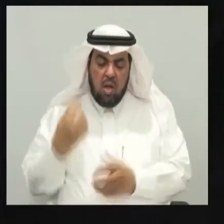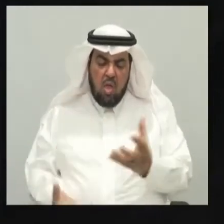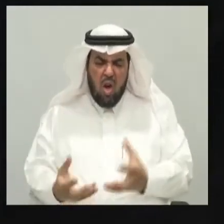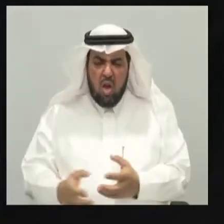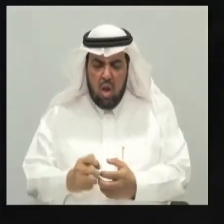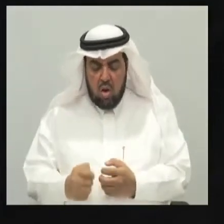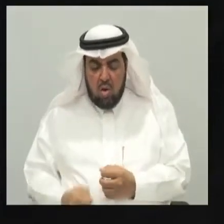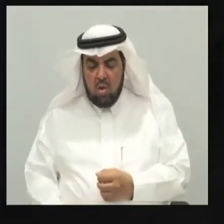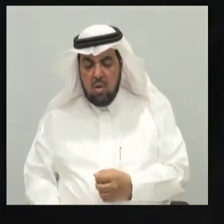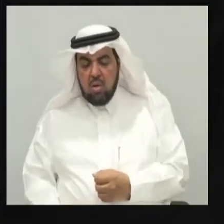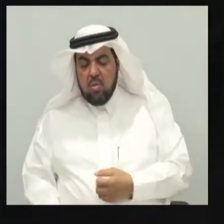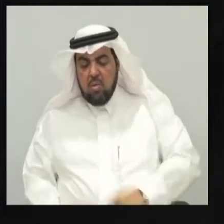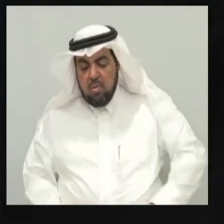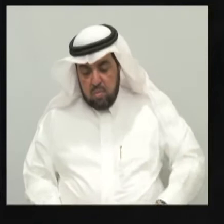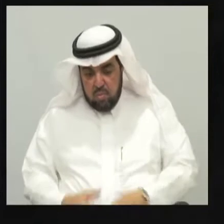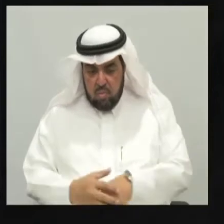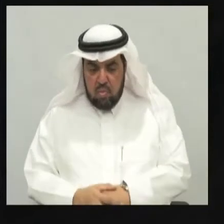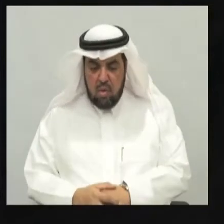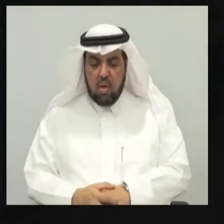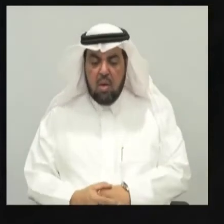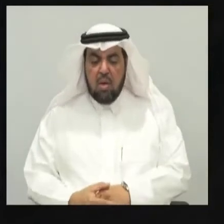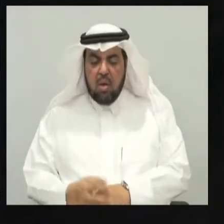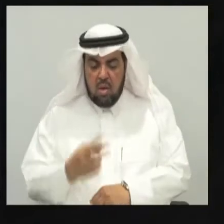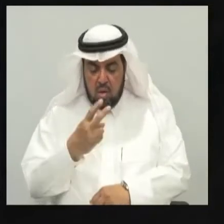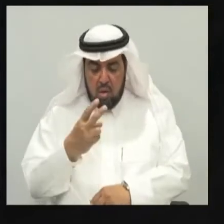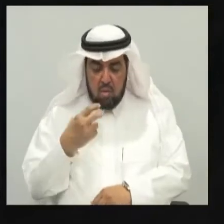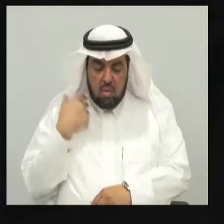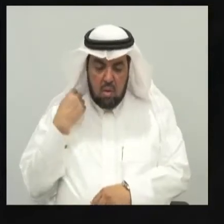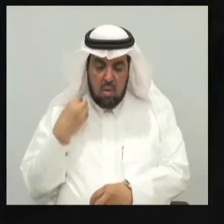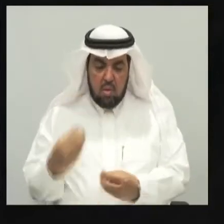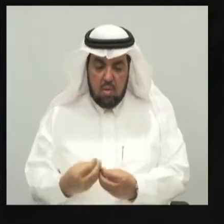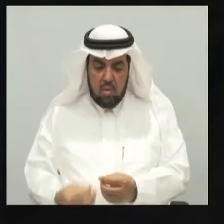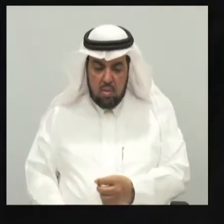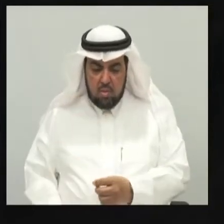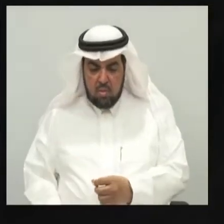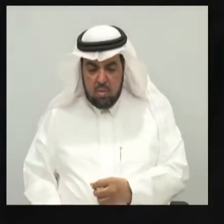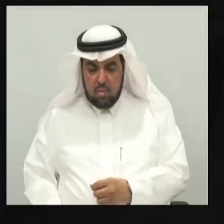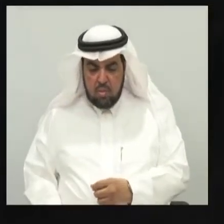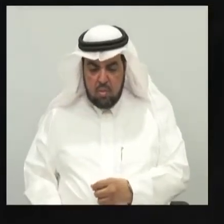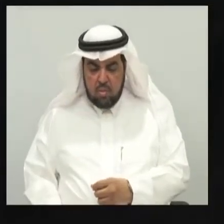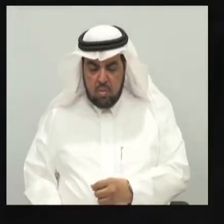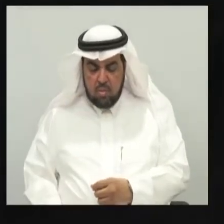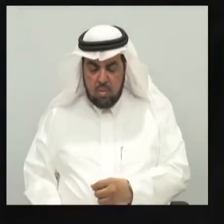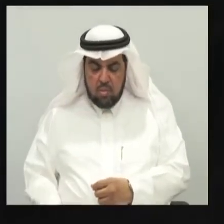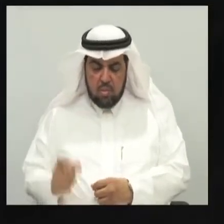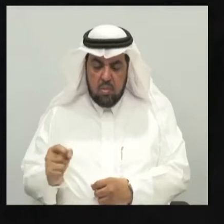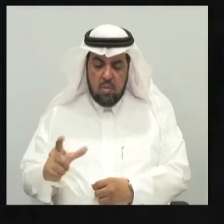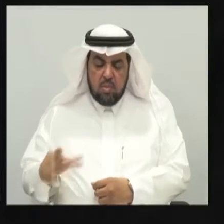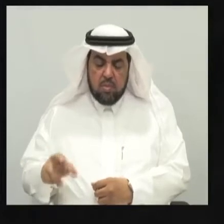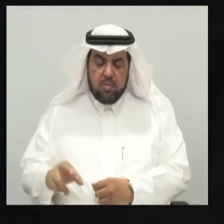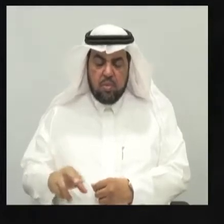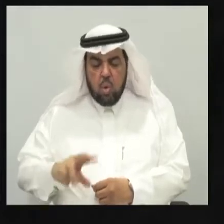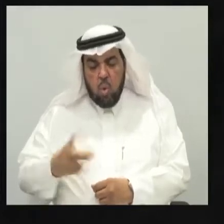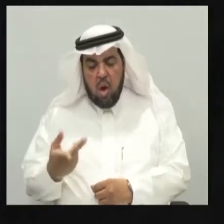ما. لدينا أيضا، وطبعا خلينا نشوف مع بعض، ذكرنا العناصر الممثلة عندنا فلز ولا فلز وشبه